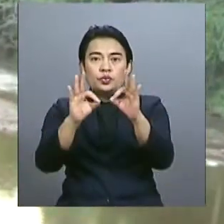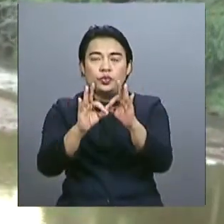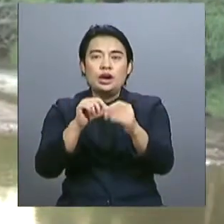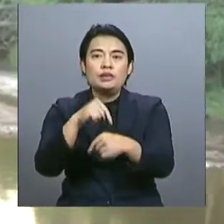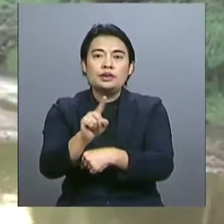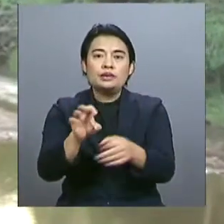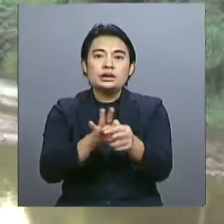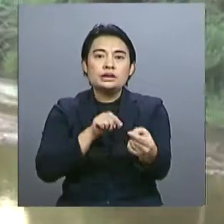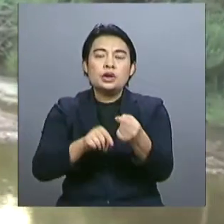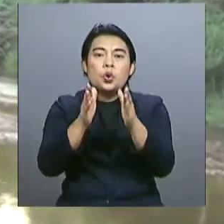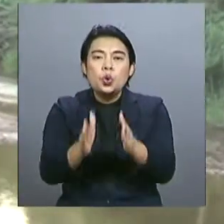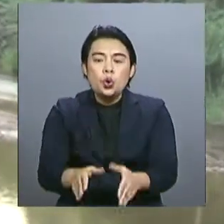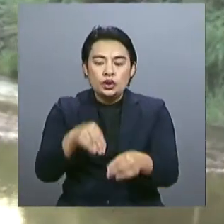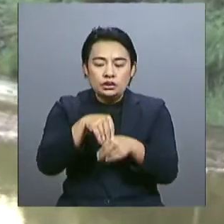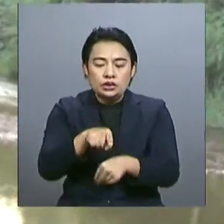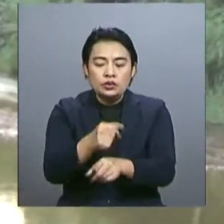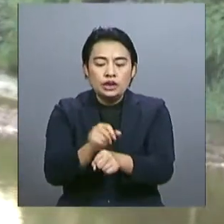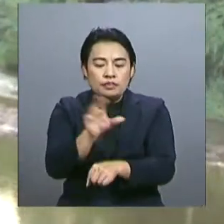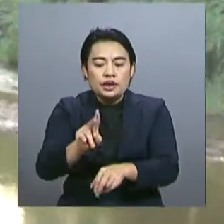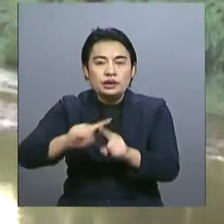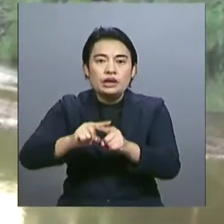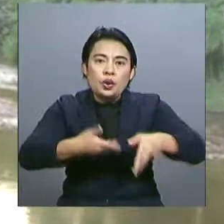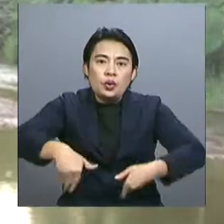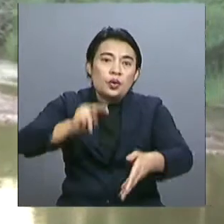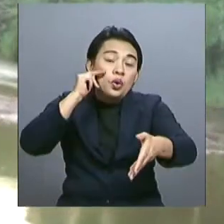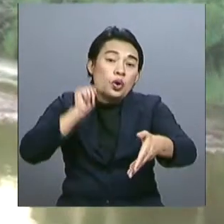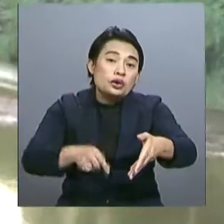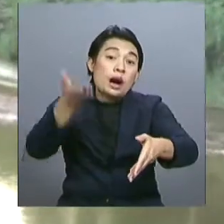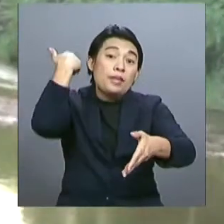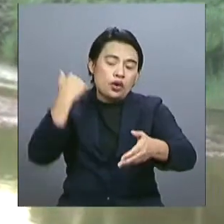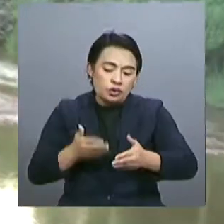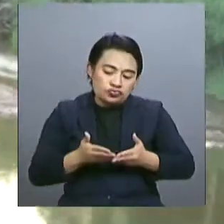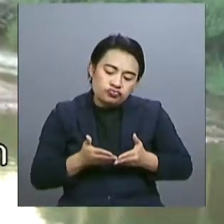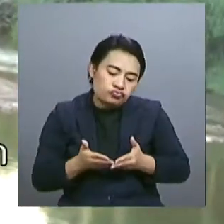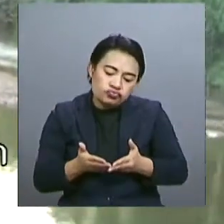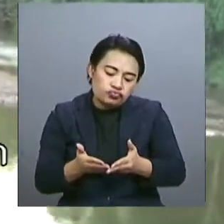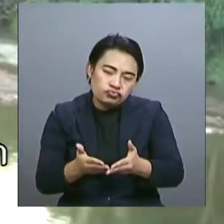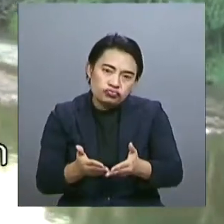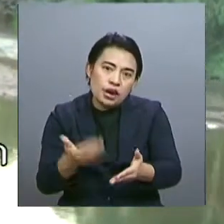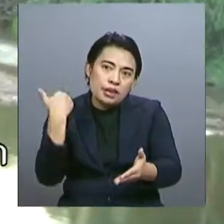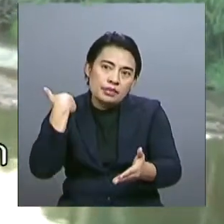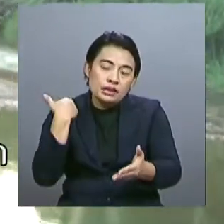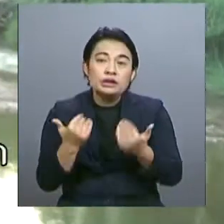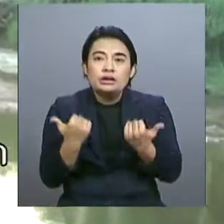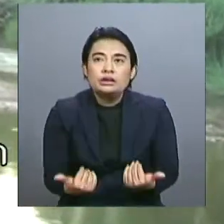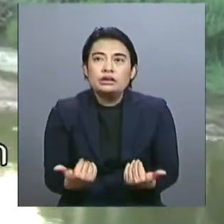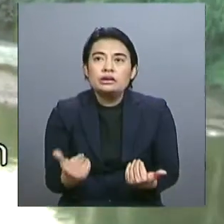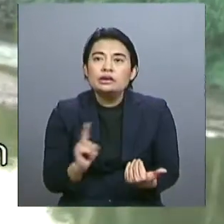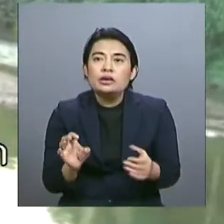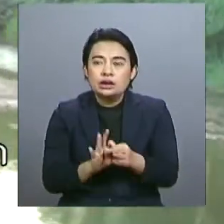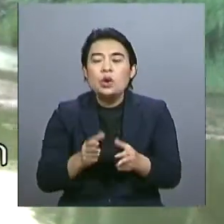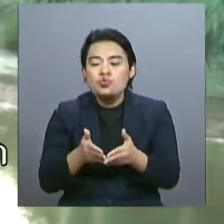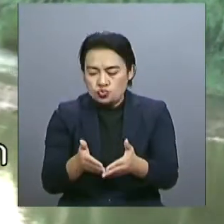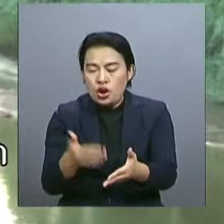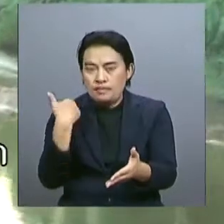ที่ใช้คลองยันนะครับเมื่อก่อนก็ใช้เป็นเส้นทางพาหนะใช้เรือทำไมลังๆก็ยังมีเรืออยู่นะครับที่